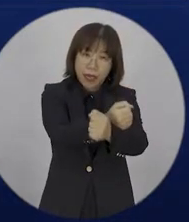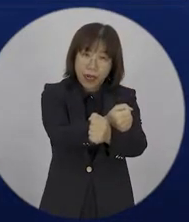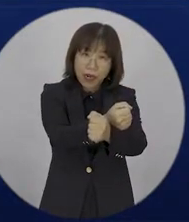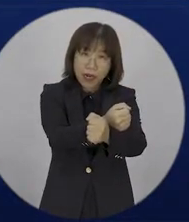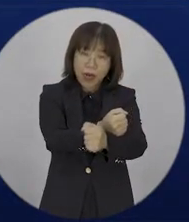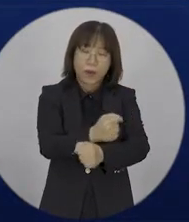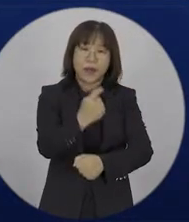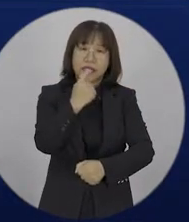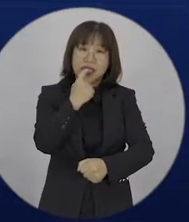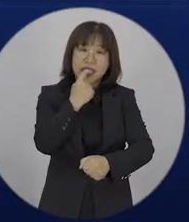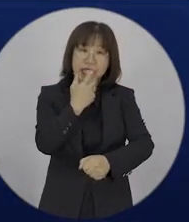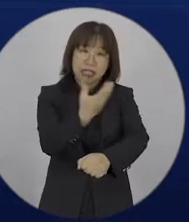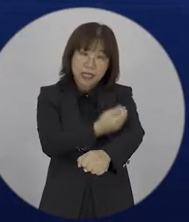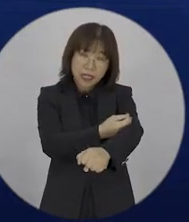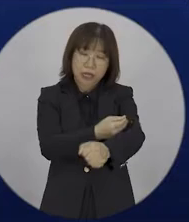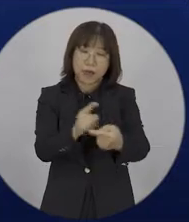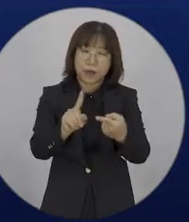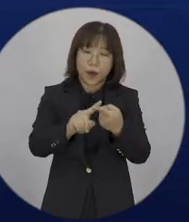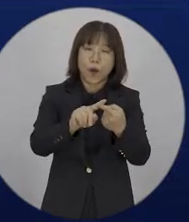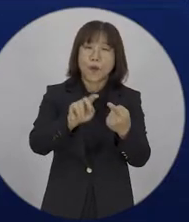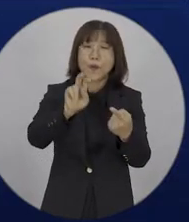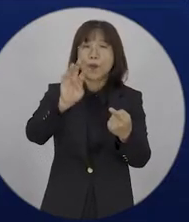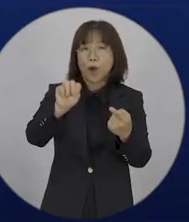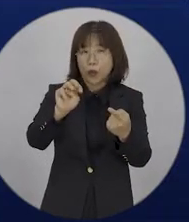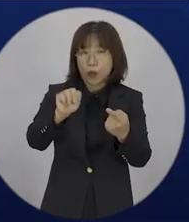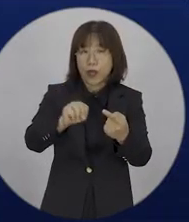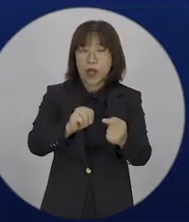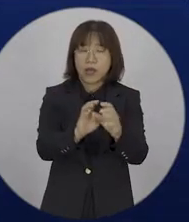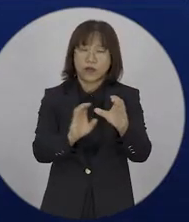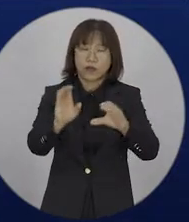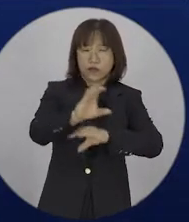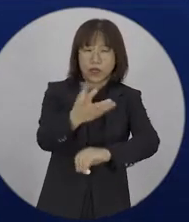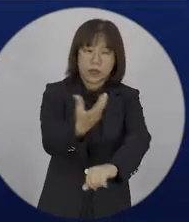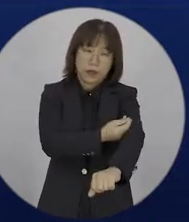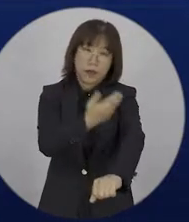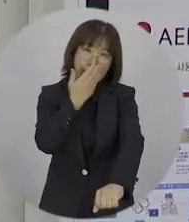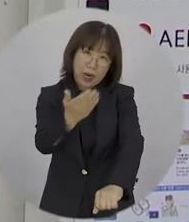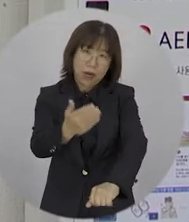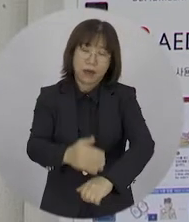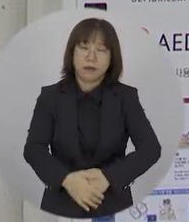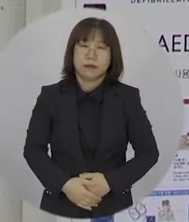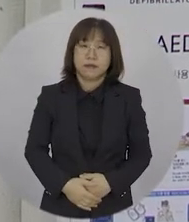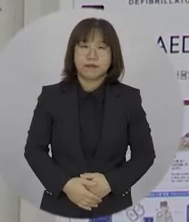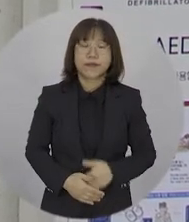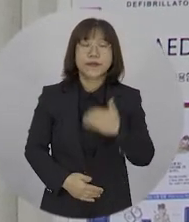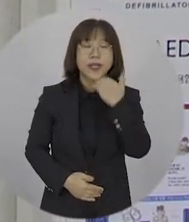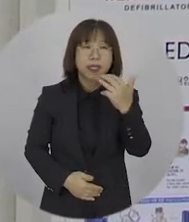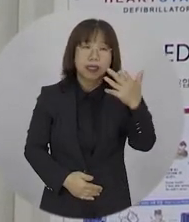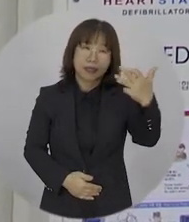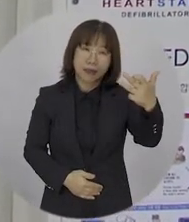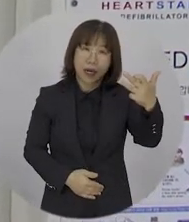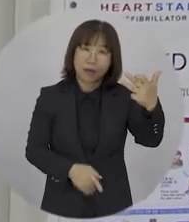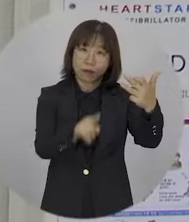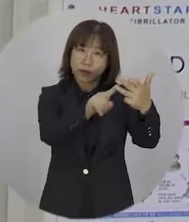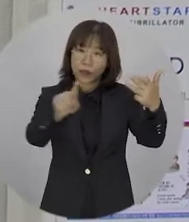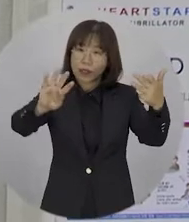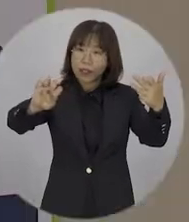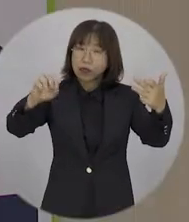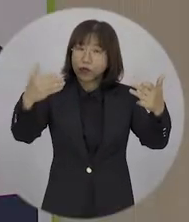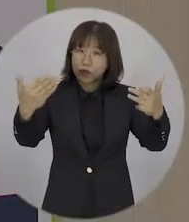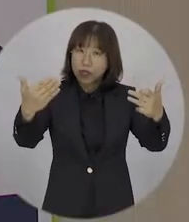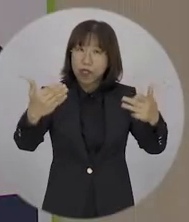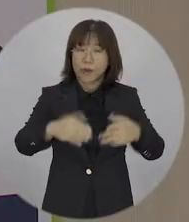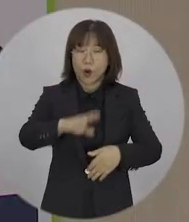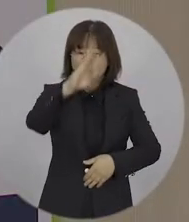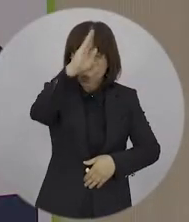화이자 또는 모던 아 백신으로 추가 접종을 받을 수 있습니다 만 18세에서 49세의 기저 질환